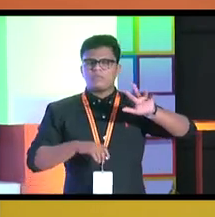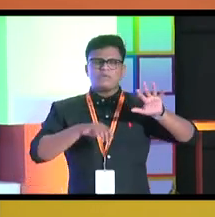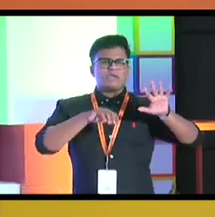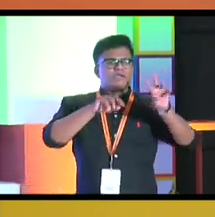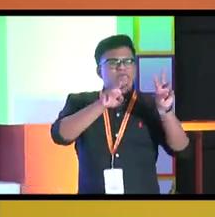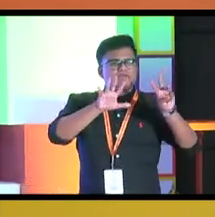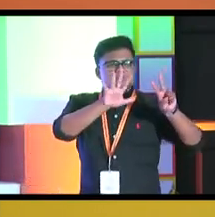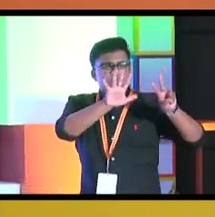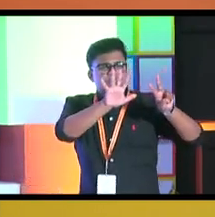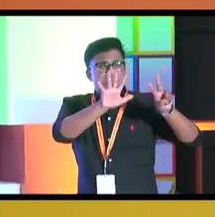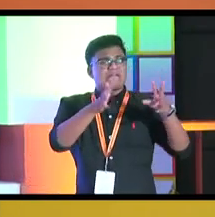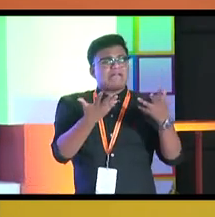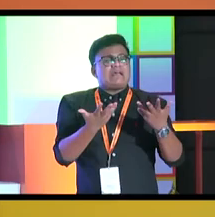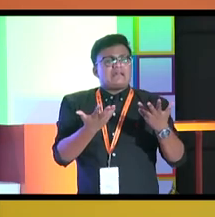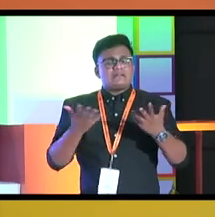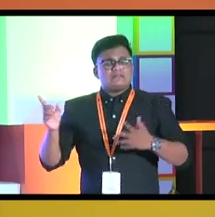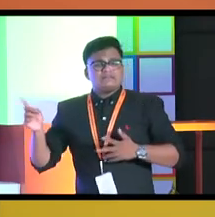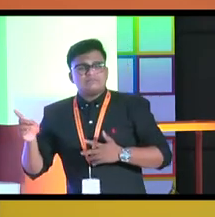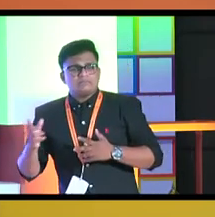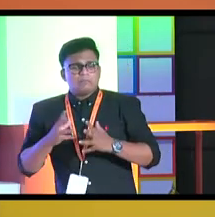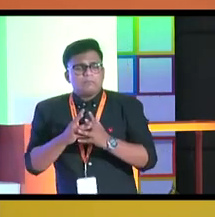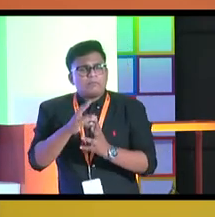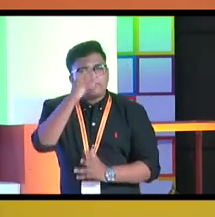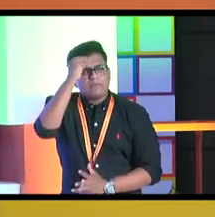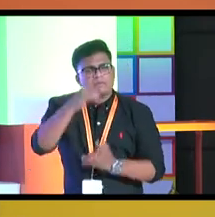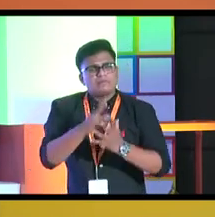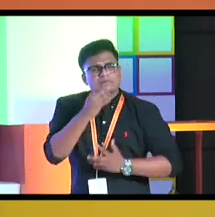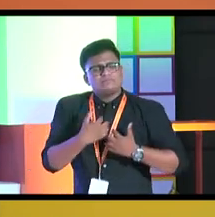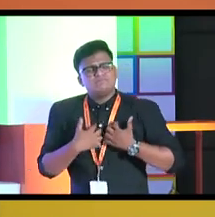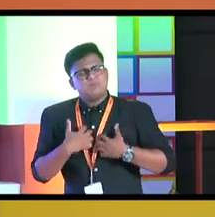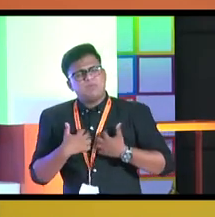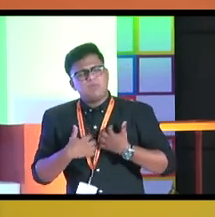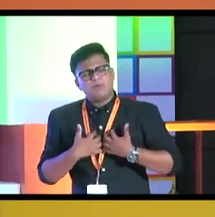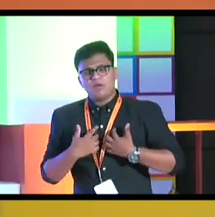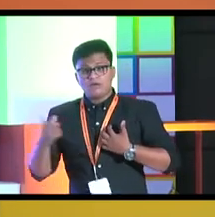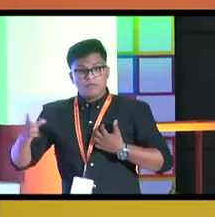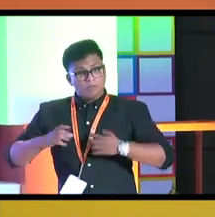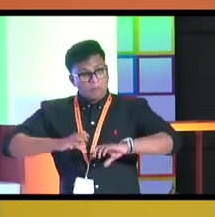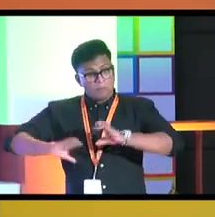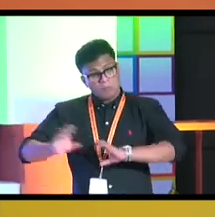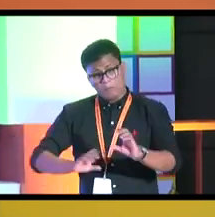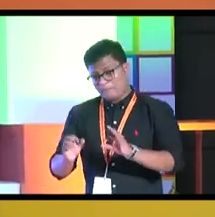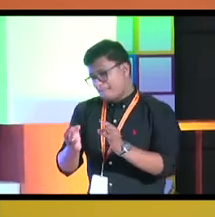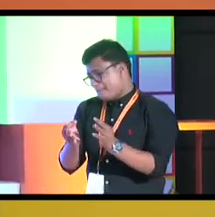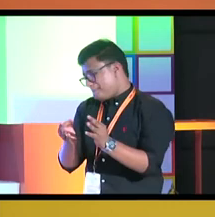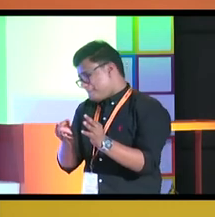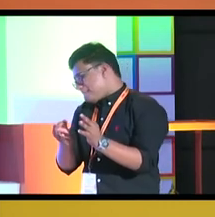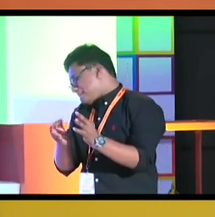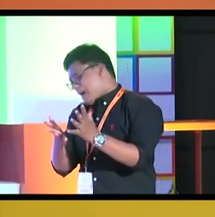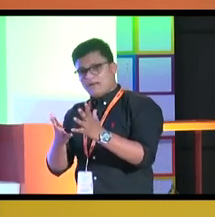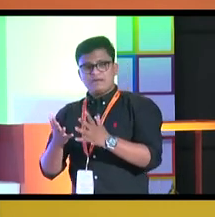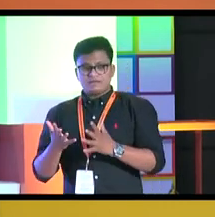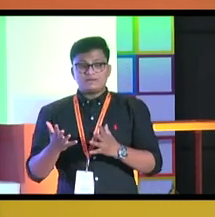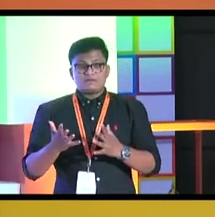ये सीखने की इच्छा क्यों कर पैदा हुई होगी, और फिर क्या कम्युनिकेशन हुआ होगा इन बच्चों के बीच, और